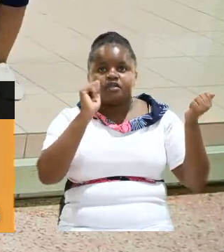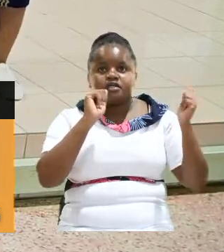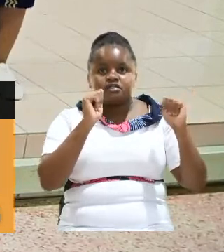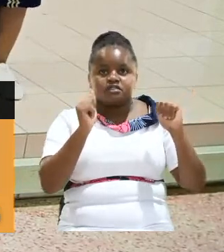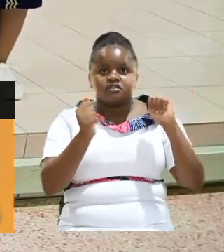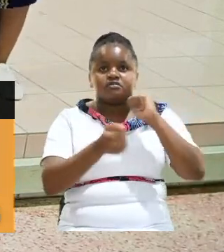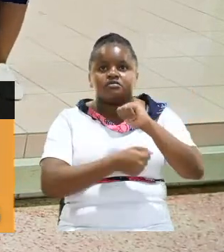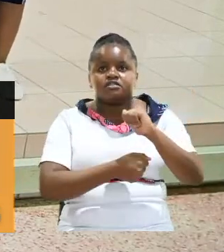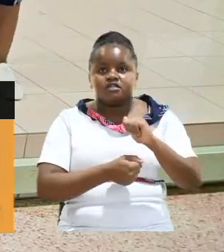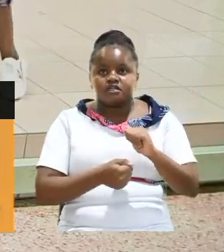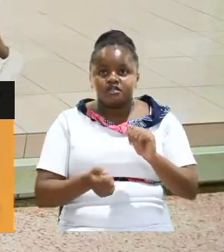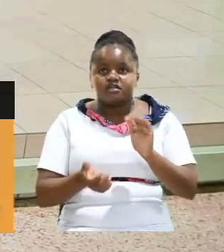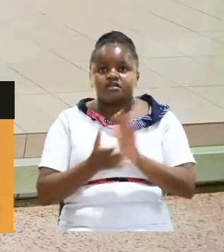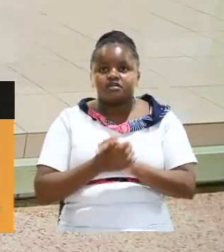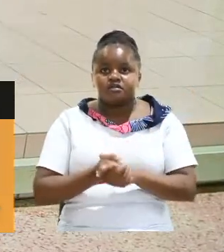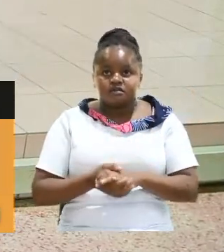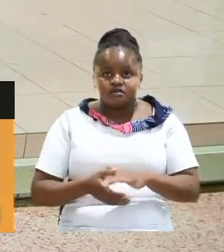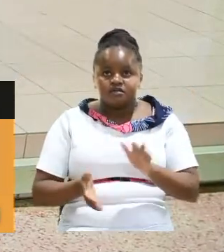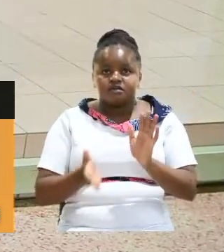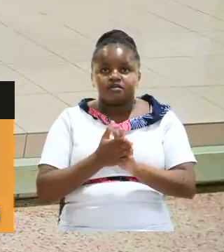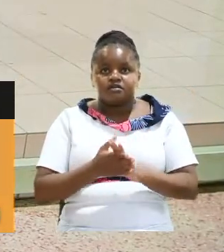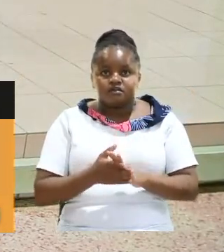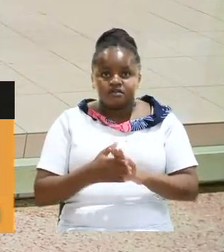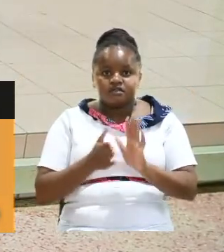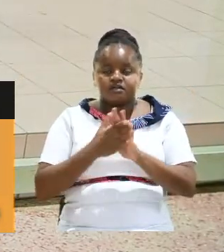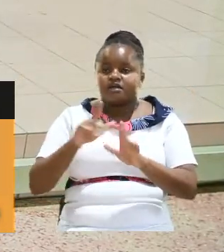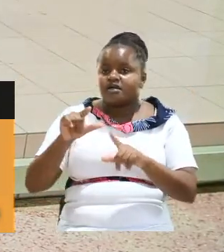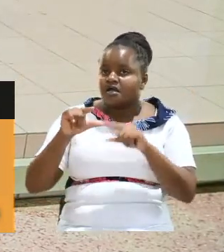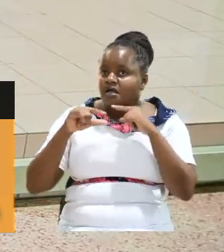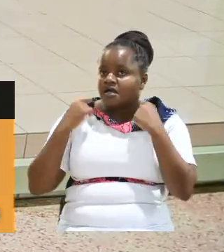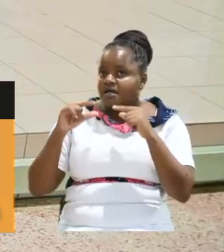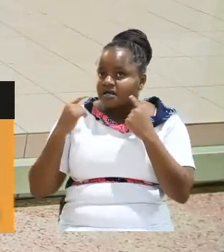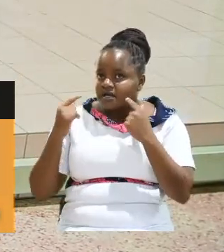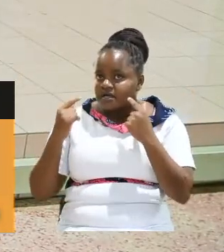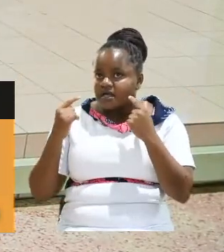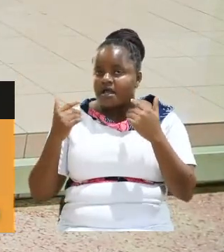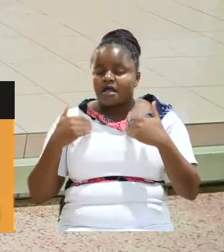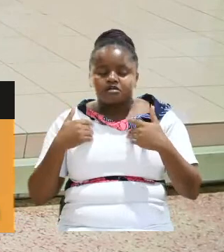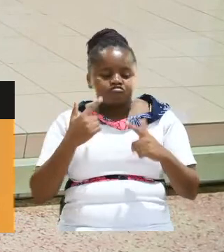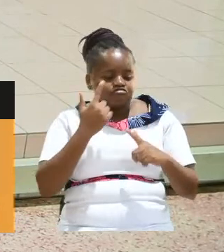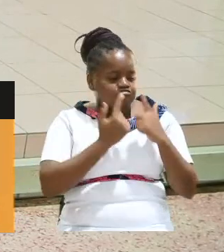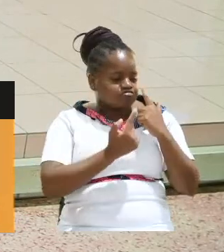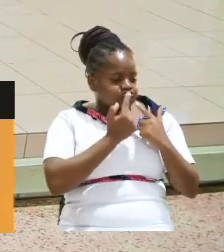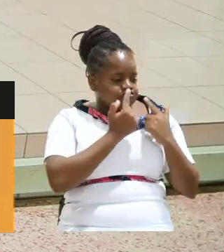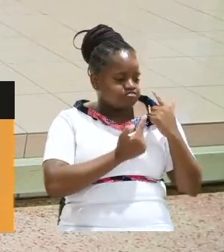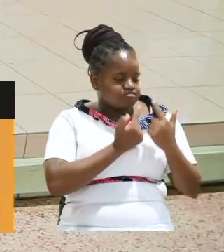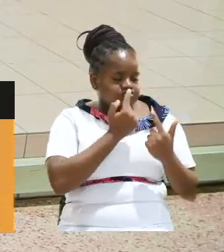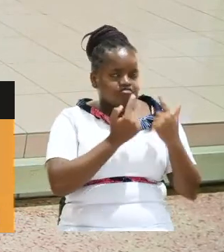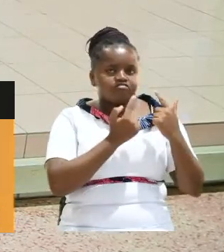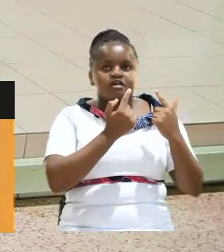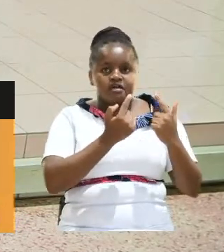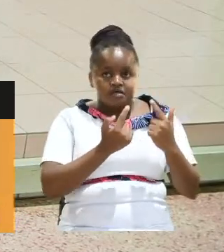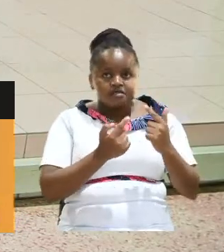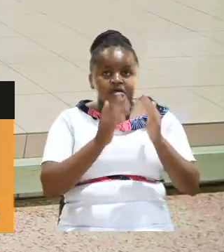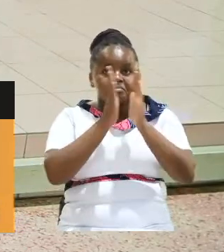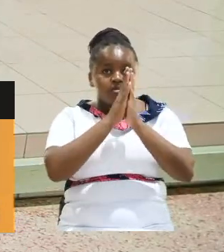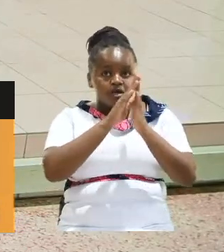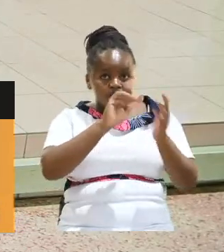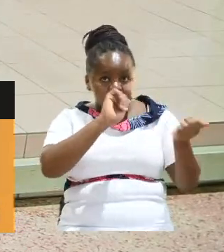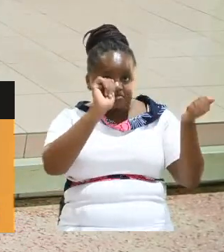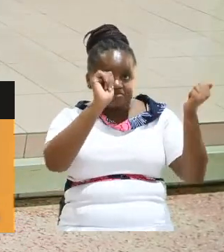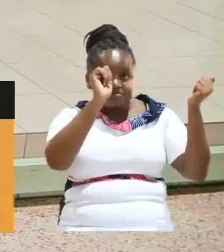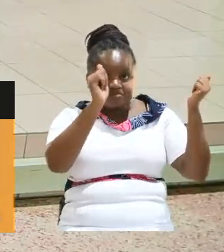Ninaomba warekebishe. Wachungaji wanakulilia baba. Ninaomba